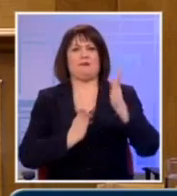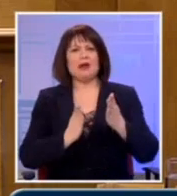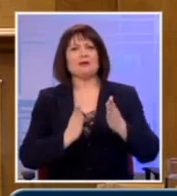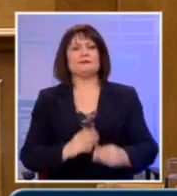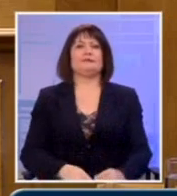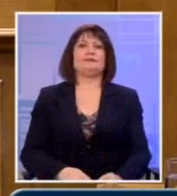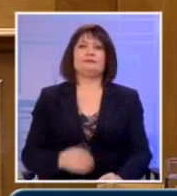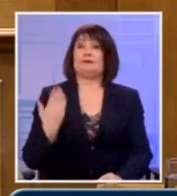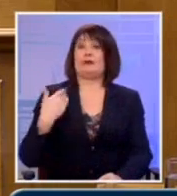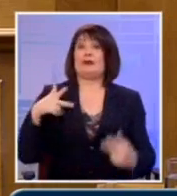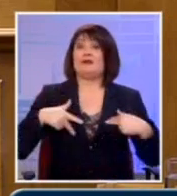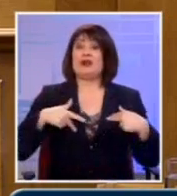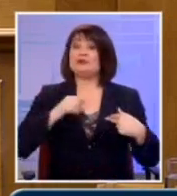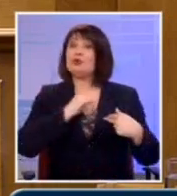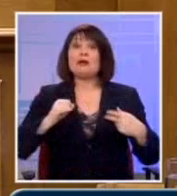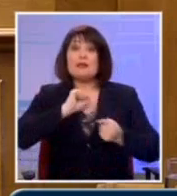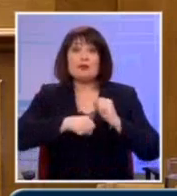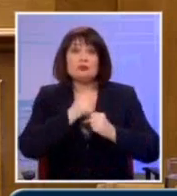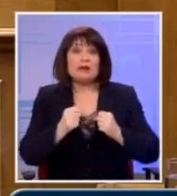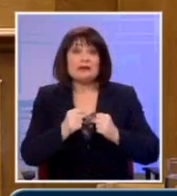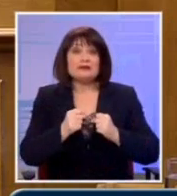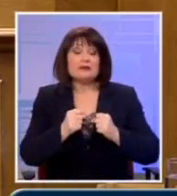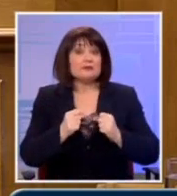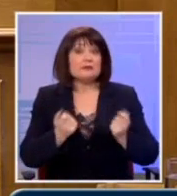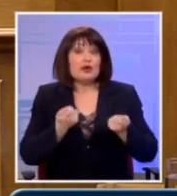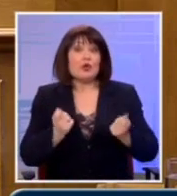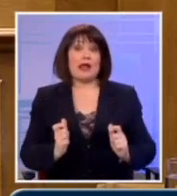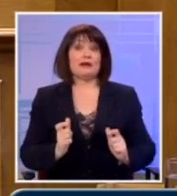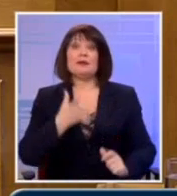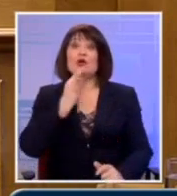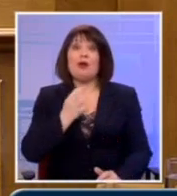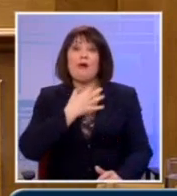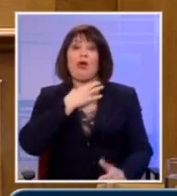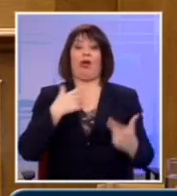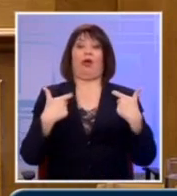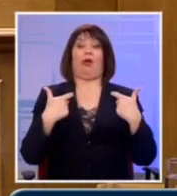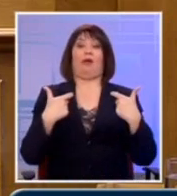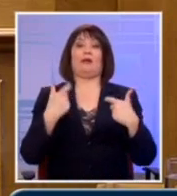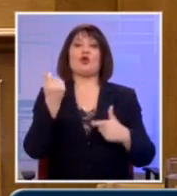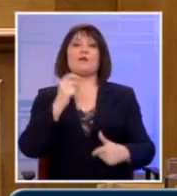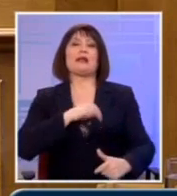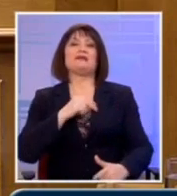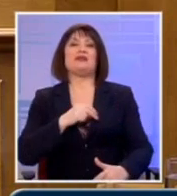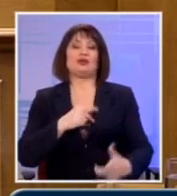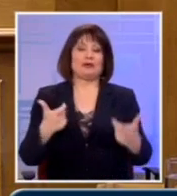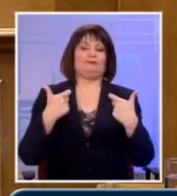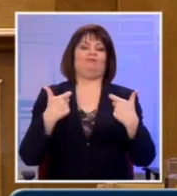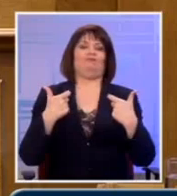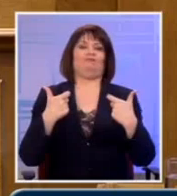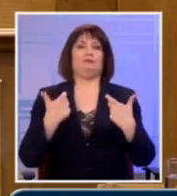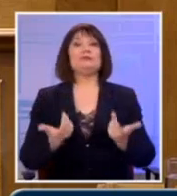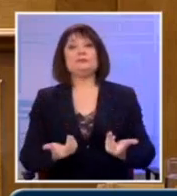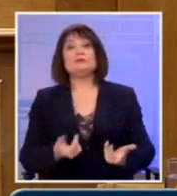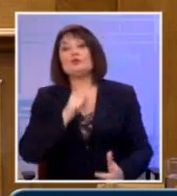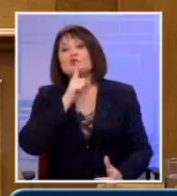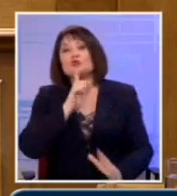δεν επιχείρησαν οι προηγούμενες κυβερνήσεις. Γιατί? Γιατί ήταν δεσμευμένες από ισχυρά οικονομικά συμφέροντα. Και που